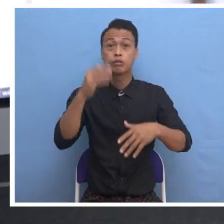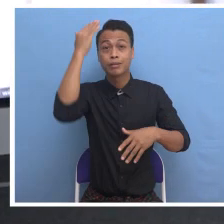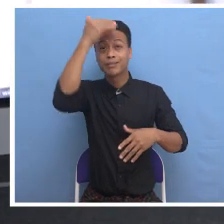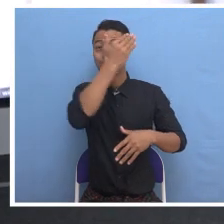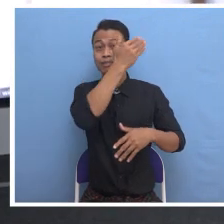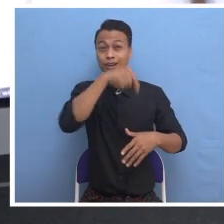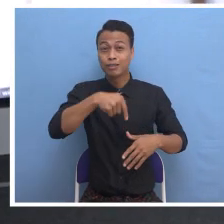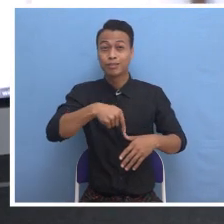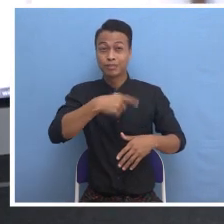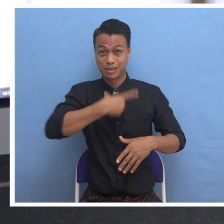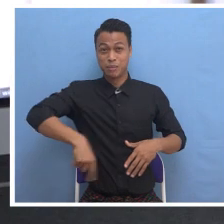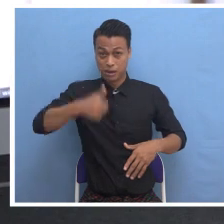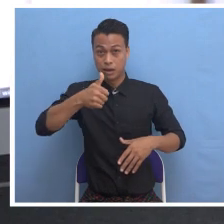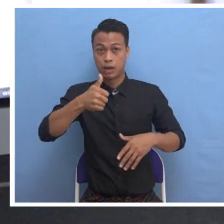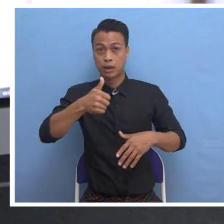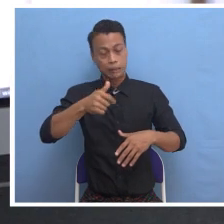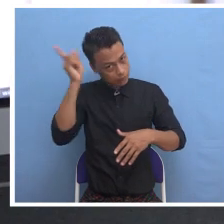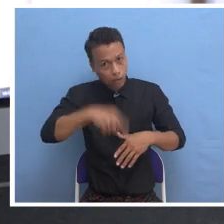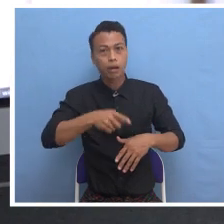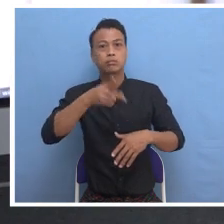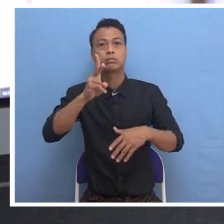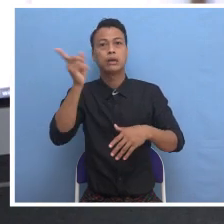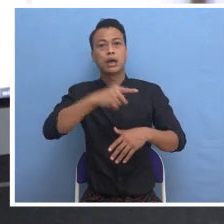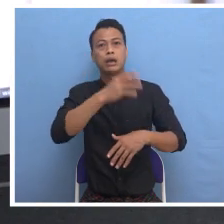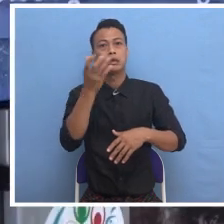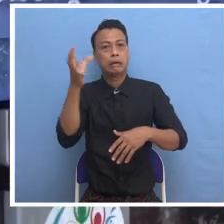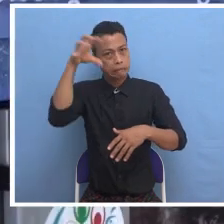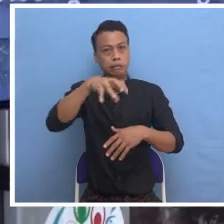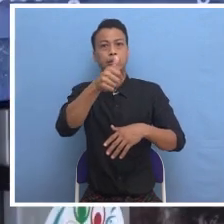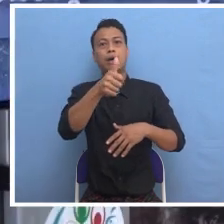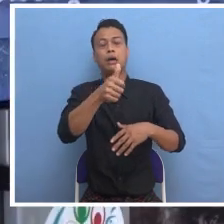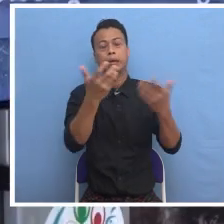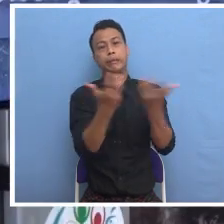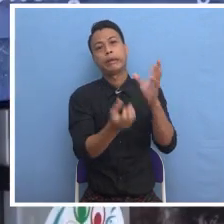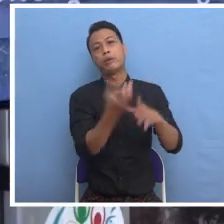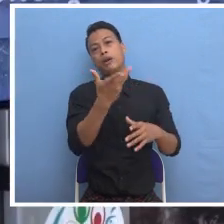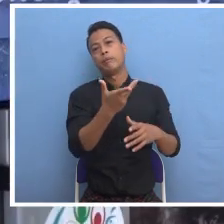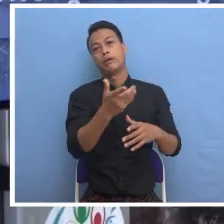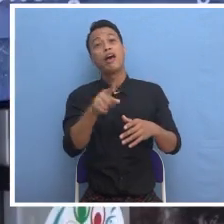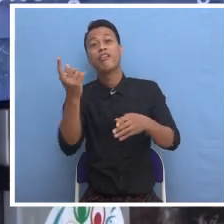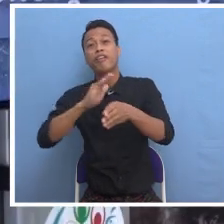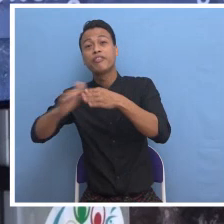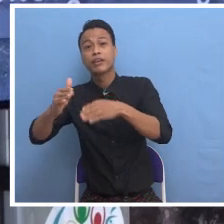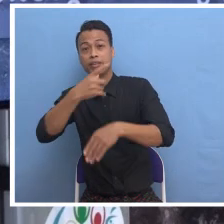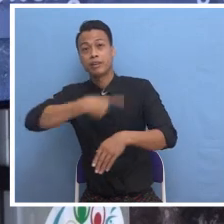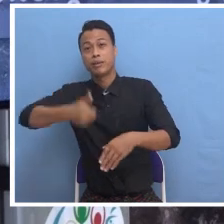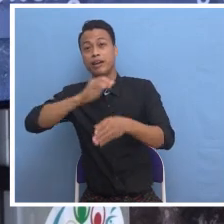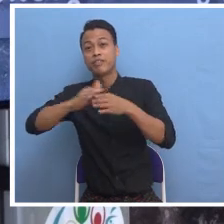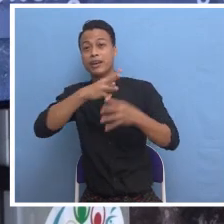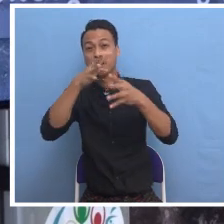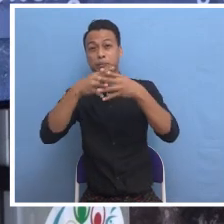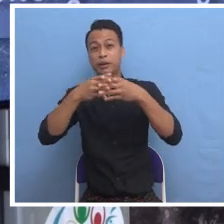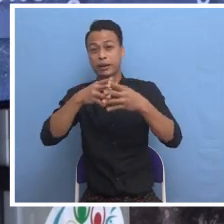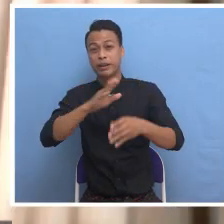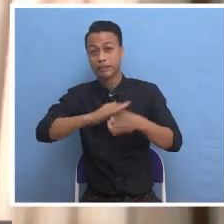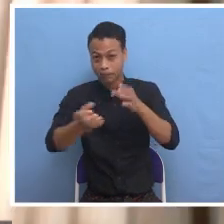တယ်။သူကတော့တရုတ်ကိုဆက်ပြီးတော့ထိတ်တဲ့ပြေးလို့မယ်ဆိုရင်ဒါဗမာပြည်ဟာသူ့ရဲ့တရုတ် policy အတွက်ကိုကြားခံ